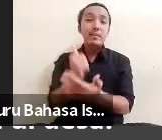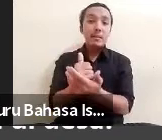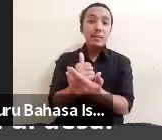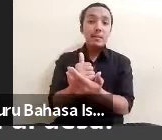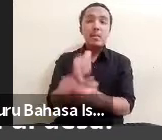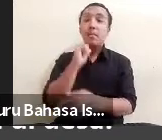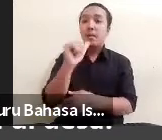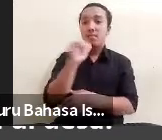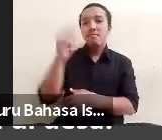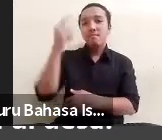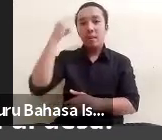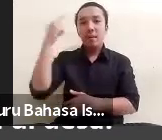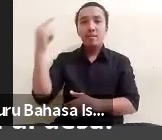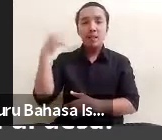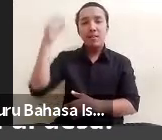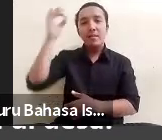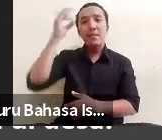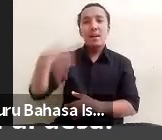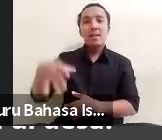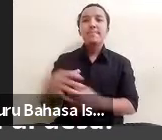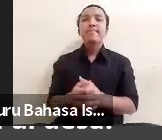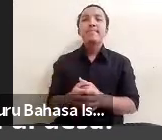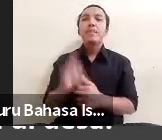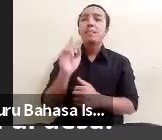dengan penganggaran misalnya, terkait dengan